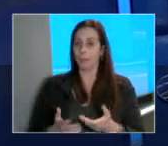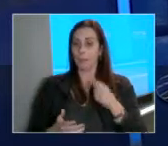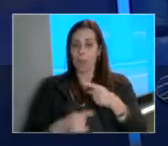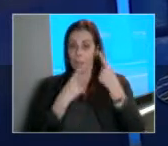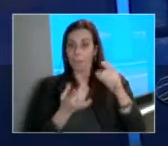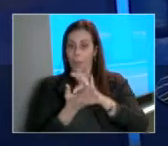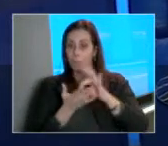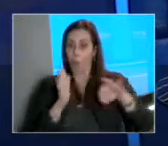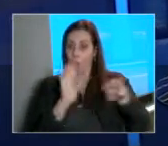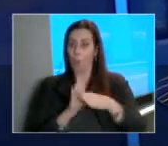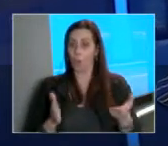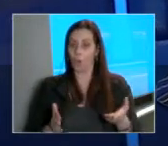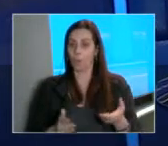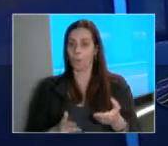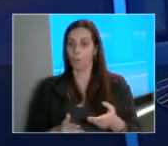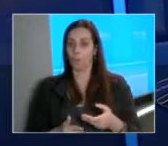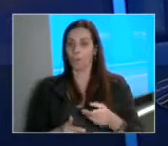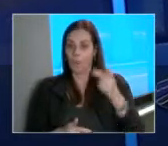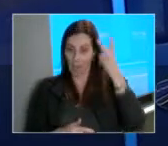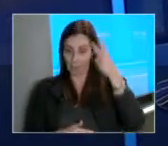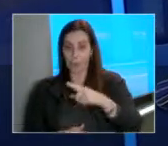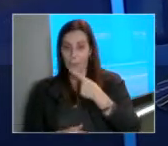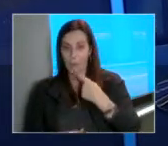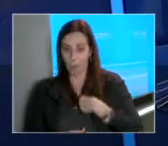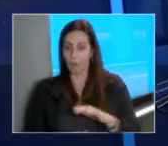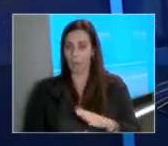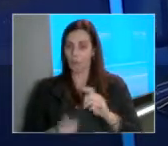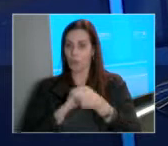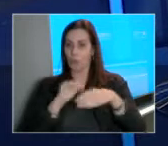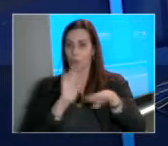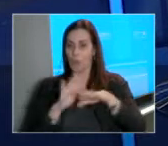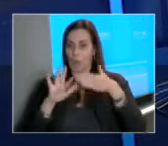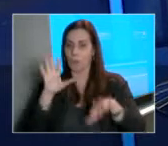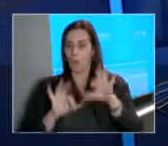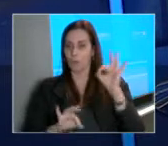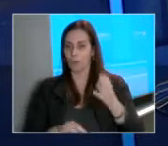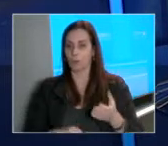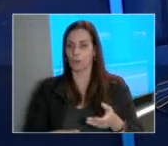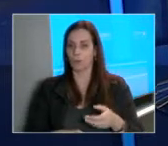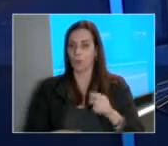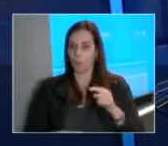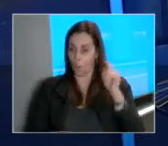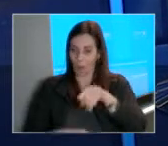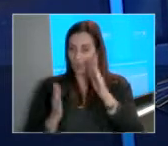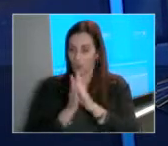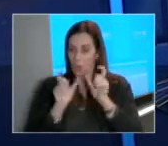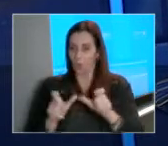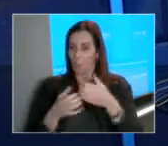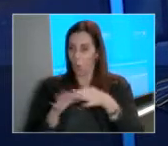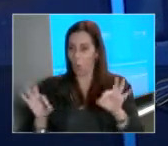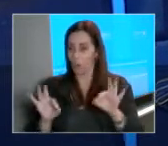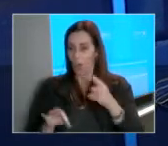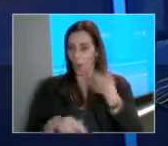באמת. הם בעצמם, ויבחנו את הנתון. הבנתי מה את אומרת. רוצים לשנות את החוק, תשנו את החוק, אחרי בחירות. אין מה, הוא בא לבקש חסינות, מותר לא